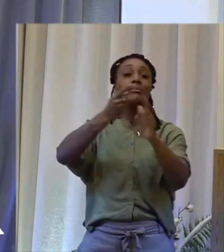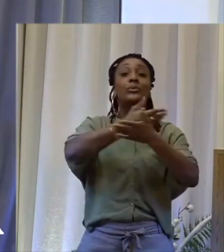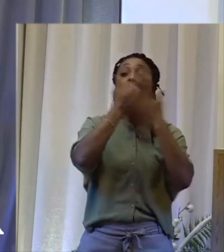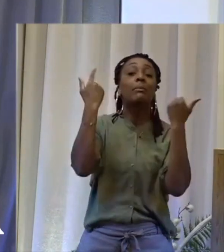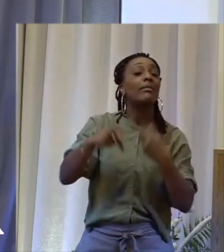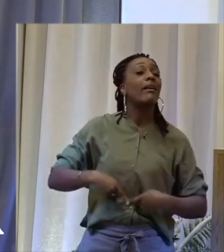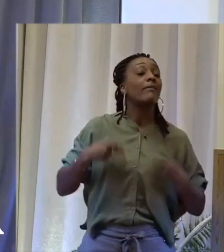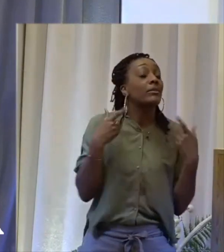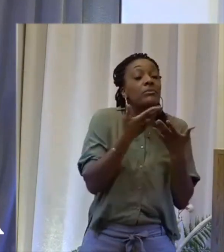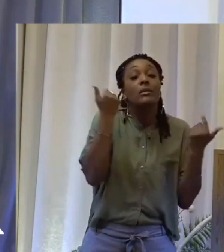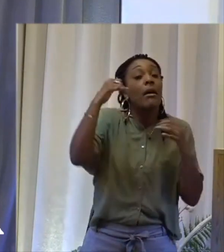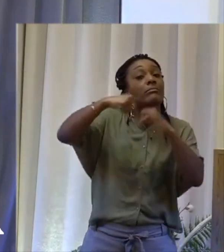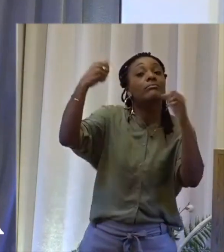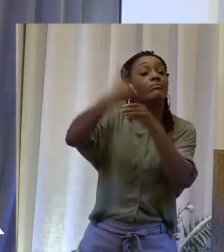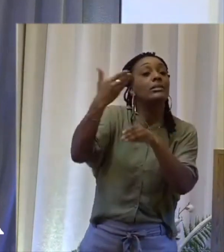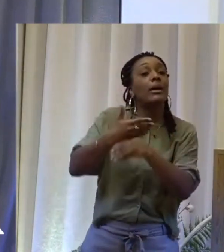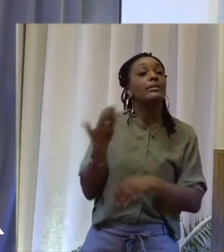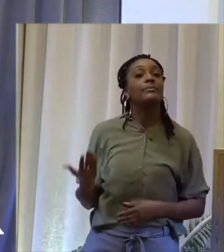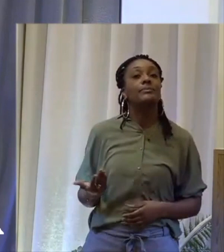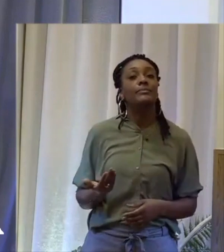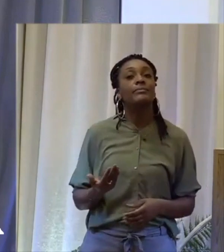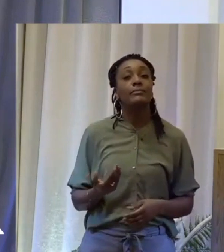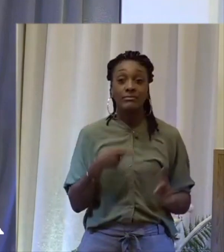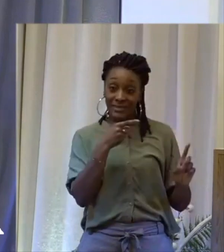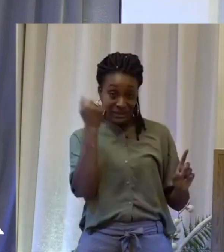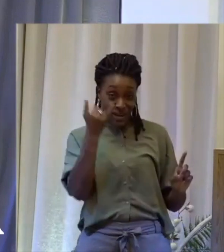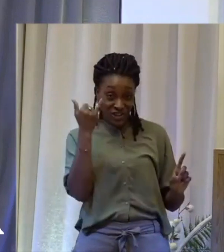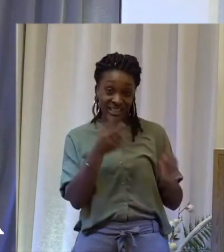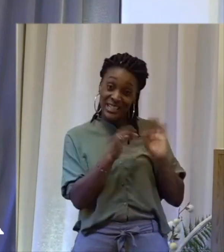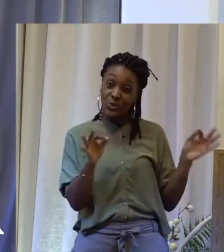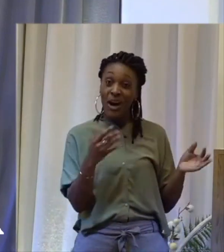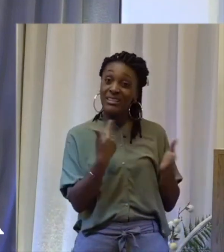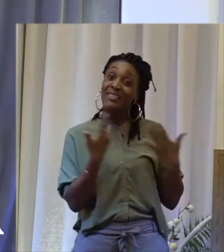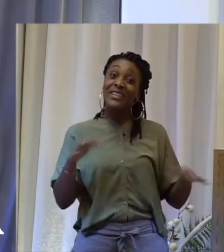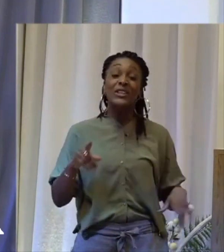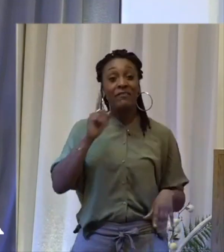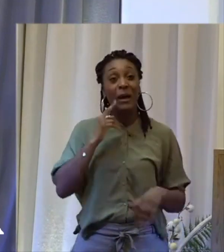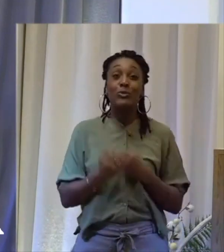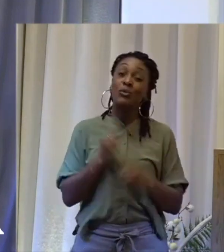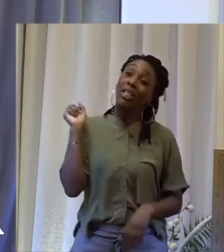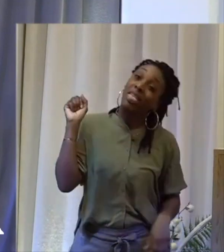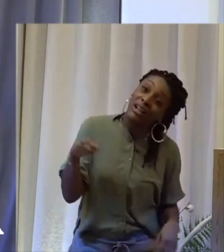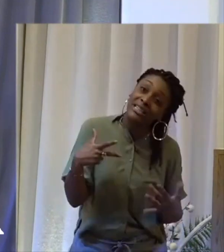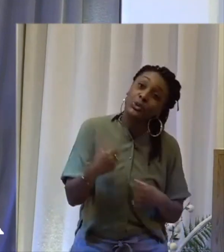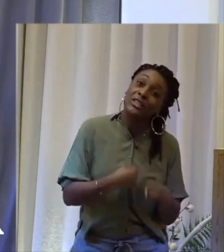Et si l'histoire s'arrêtait là, ça serait un film qu'on ne voudrait pas aller voir au cinéma, parce qu'on aime toujours que les films terminent bien.